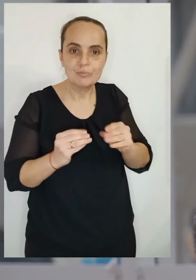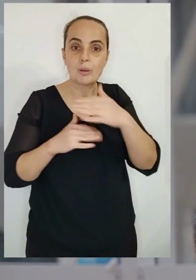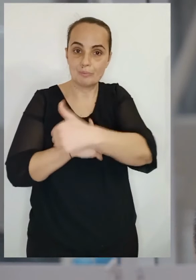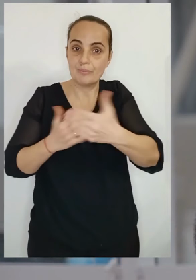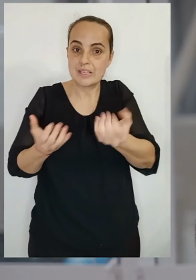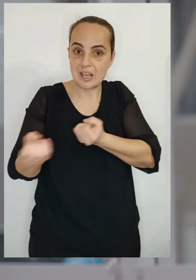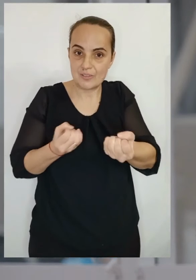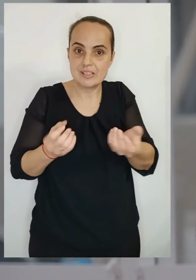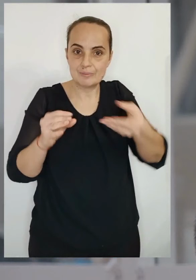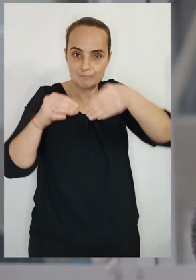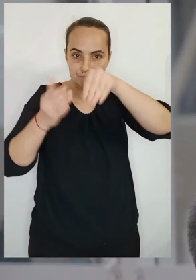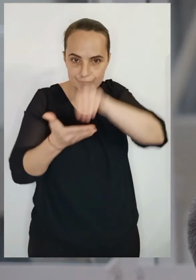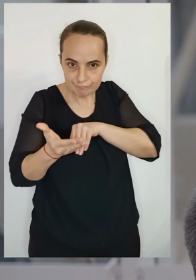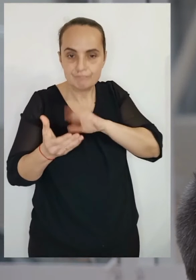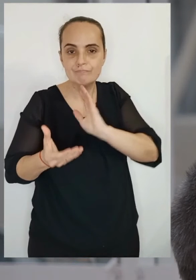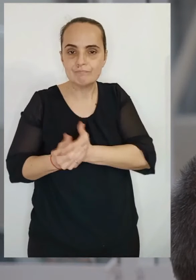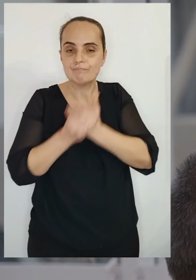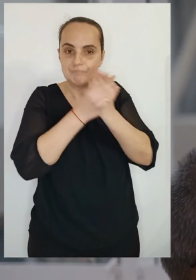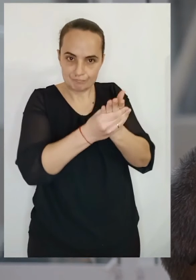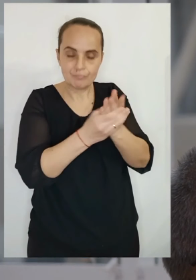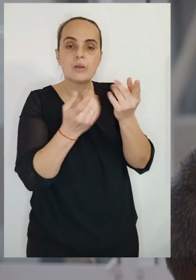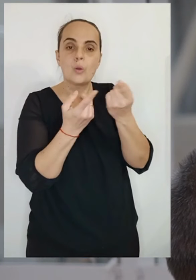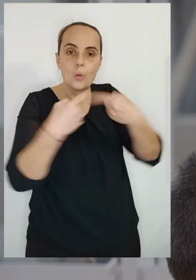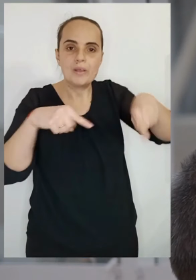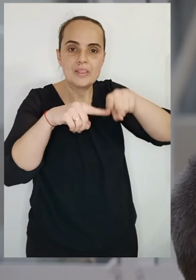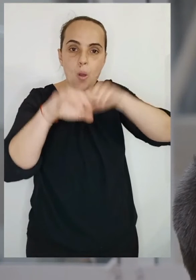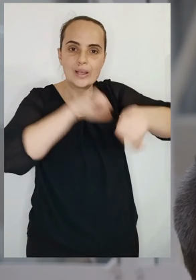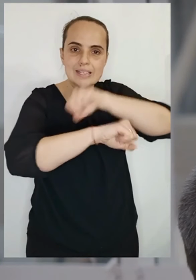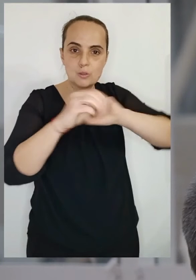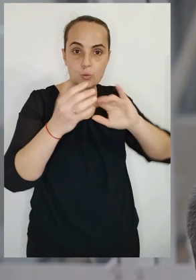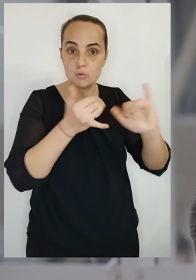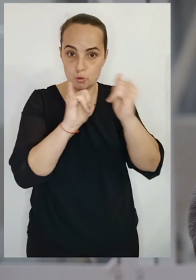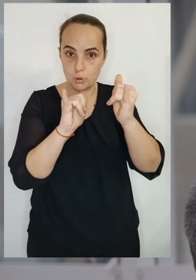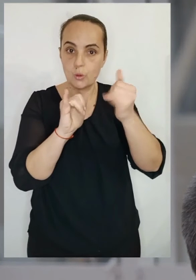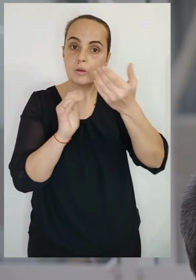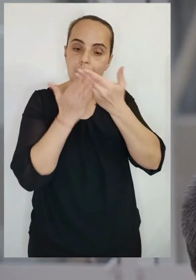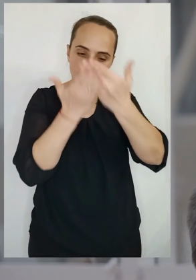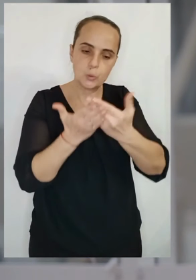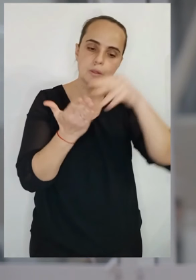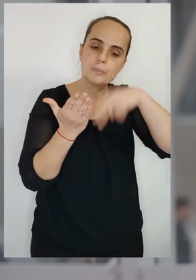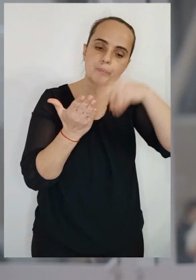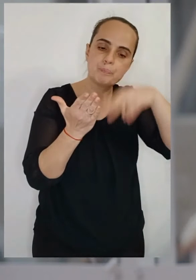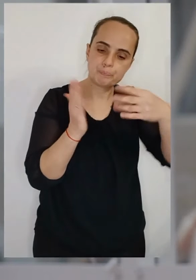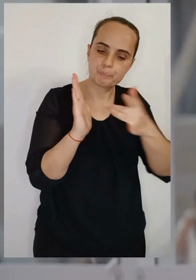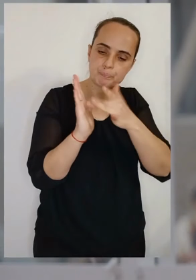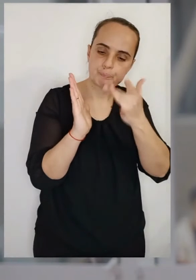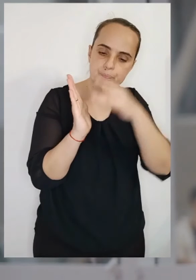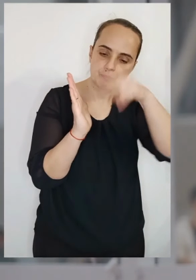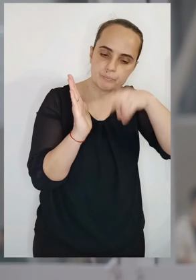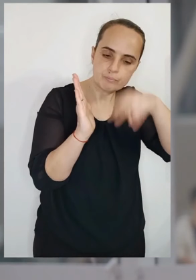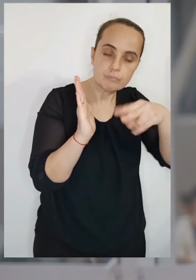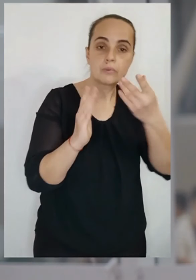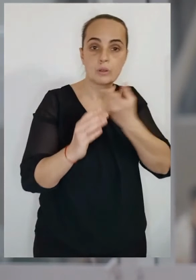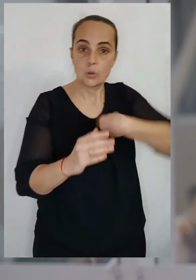le service, qui est étudié ensuite par le comité d'organisation des jeux. C'est vrai qu'avec le dossier